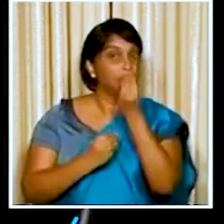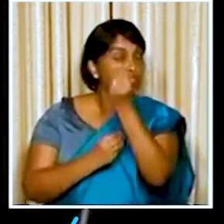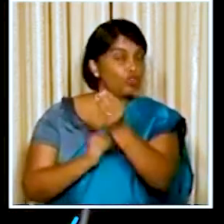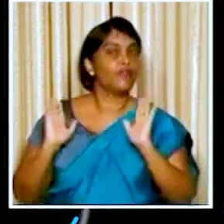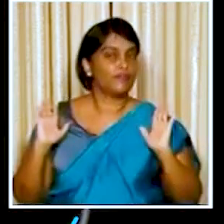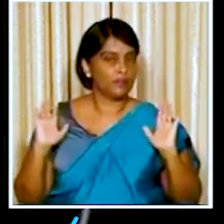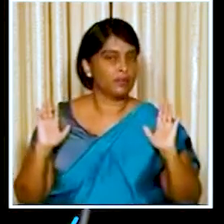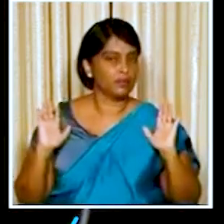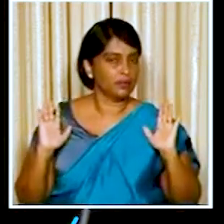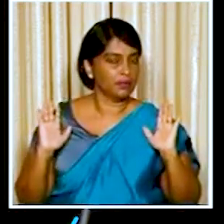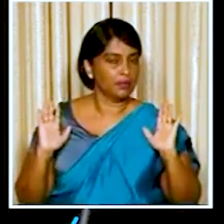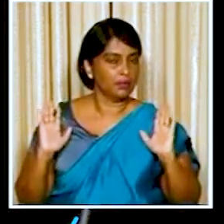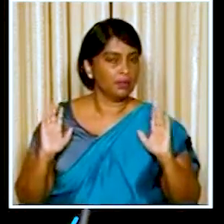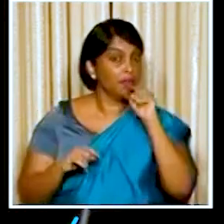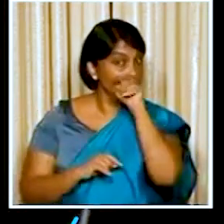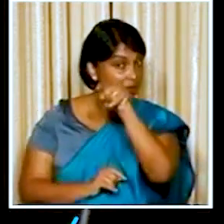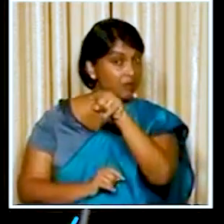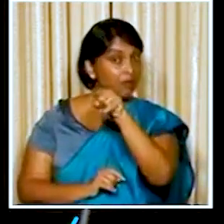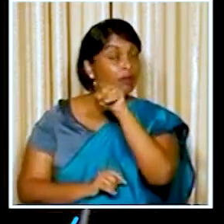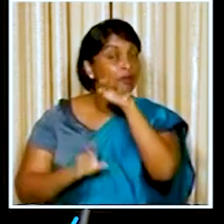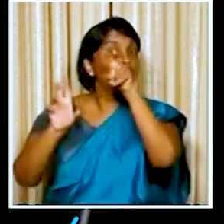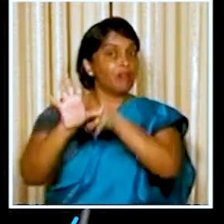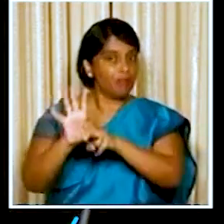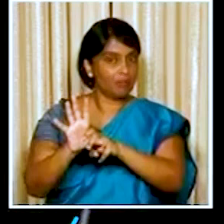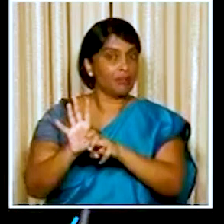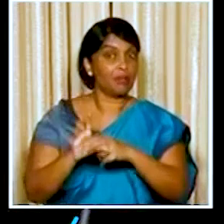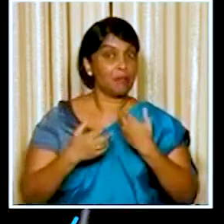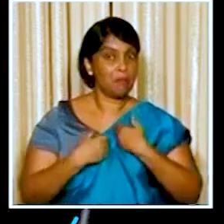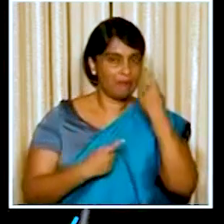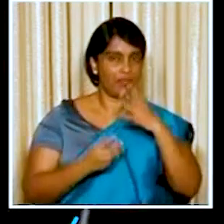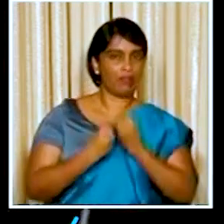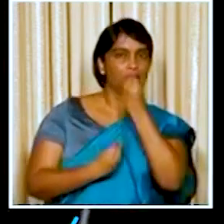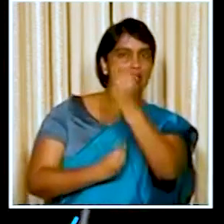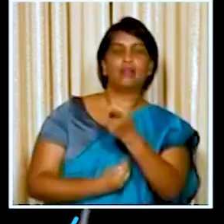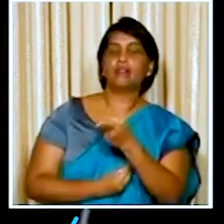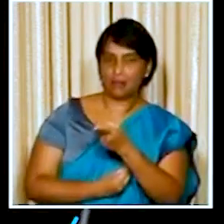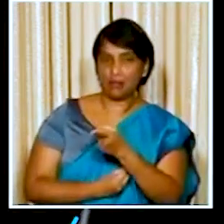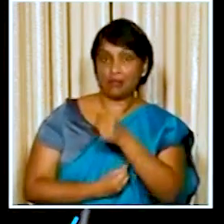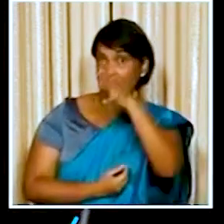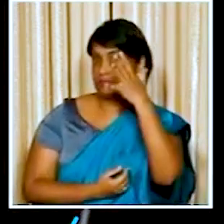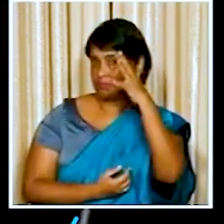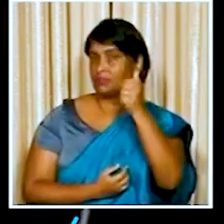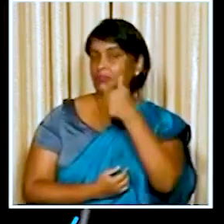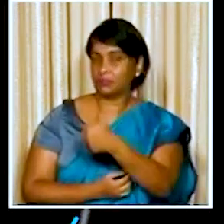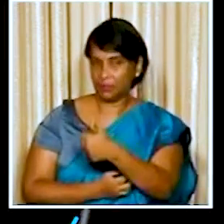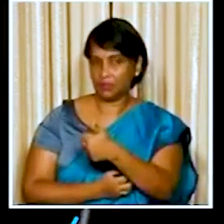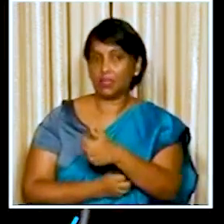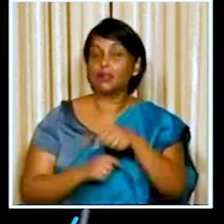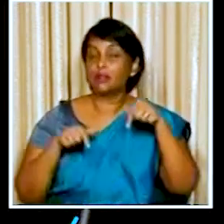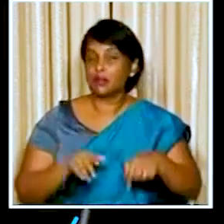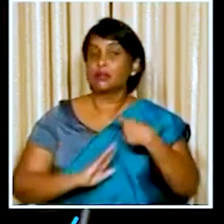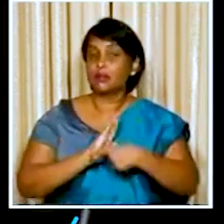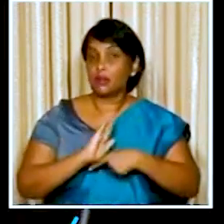පමණයි. එහෙමනම් එතුමා තමයි එතන වාඩි වෙලා ඉන්නේ මම හින්දා. එතුමා ඒක මතක තියාගත්තොත් හොඳයි. මේ